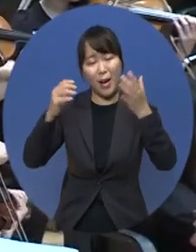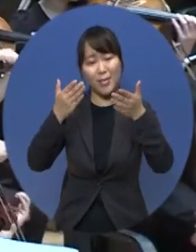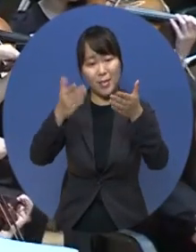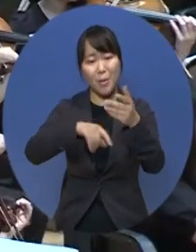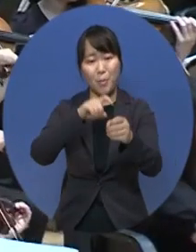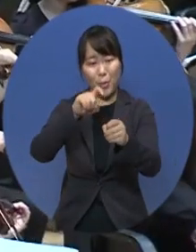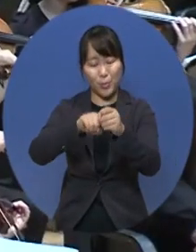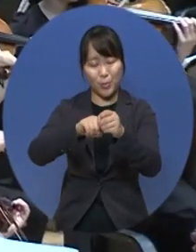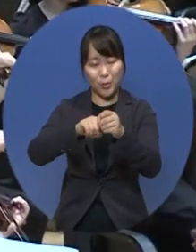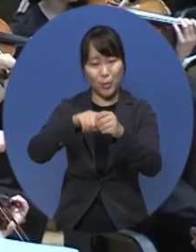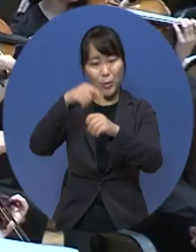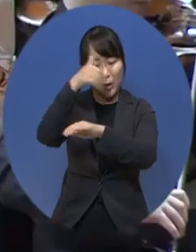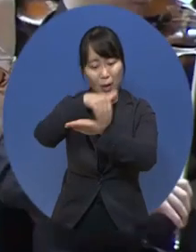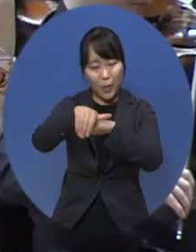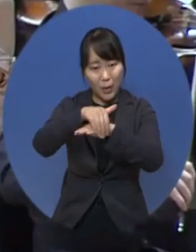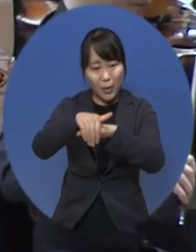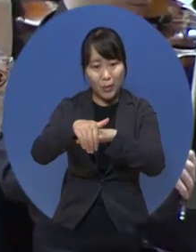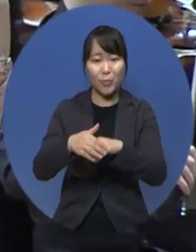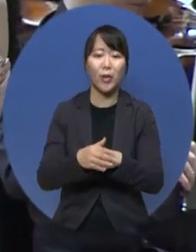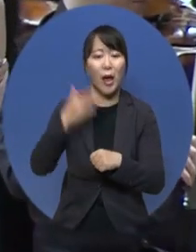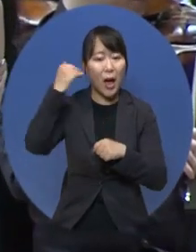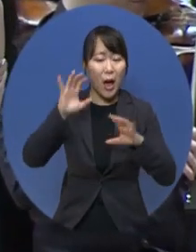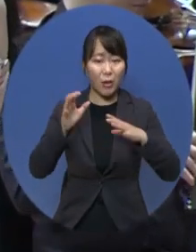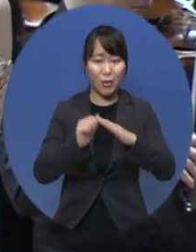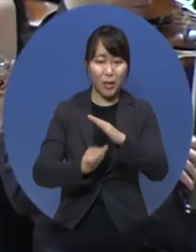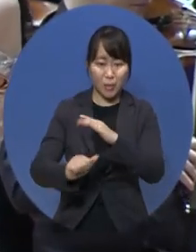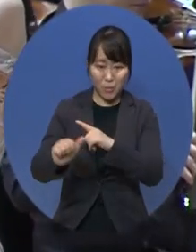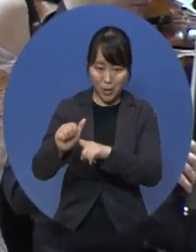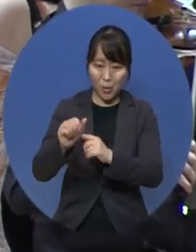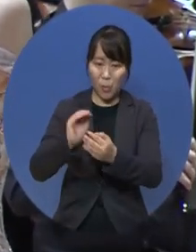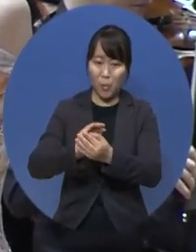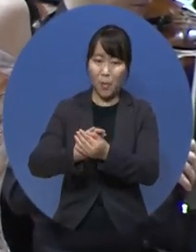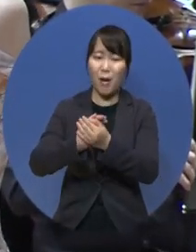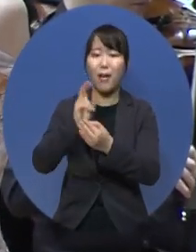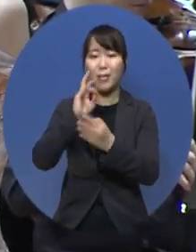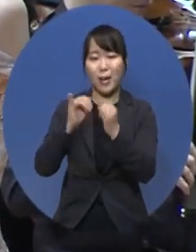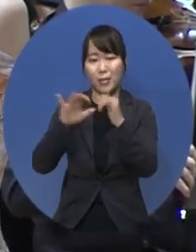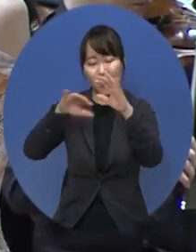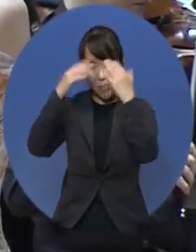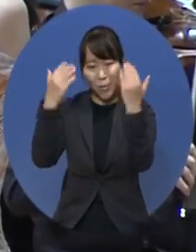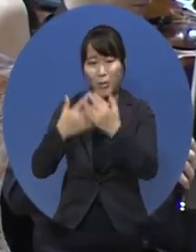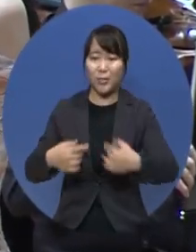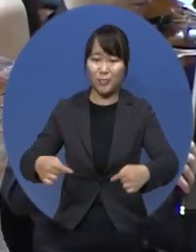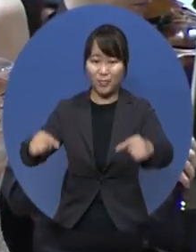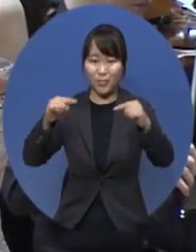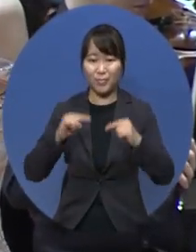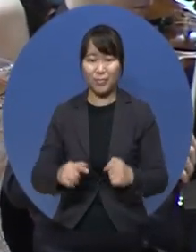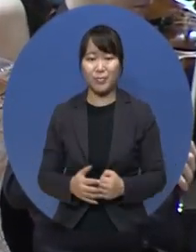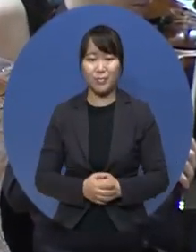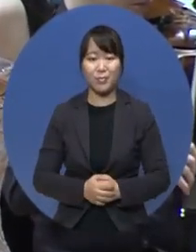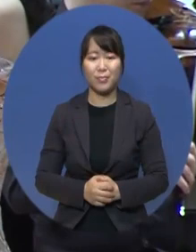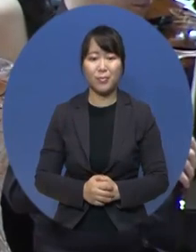취지로 기획되었으며 한국을 대표하는 오페라 가수들이 총 출동하였습니다.